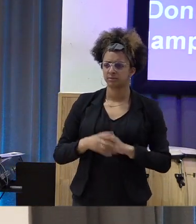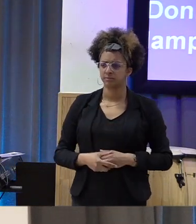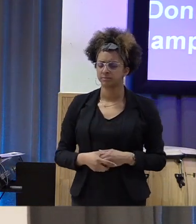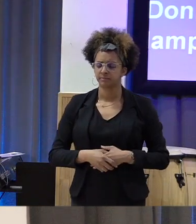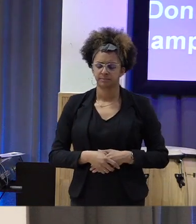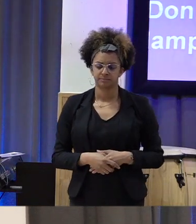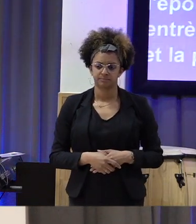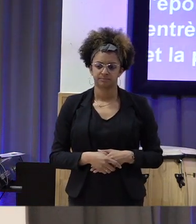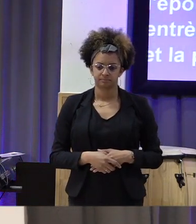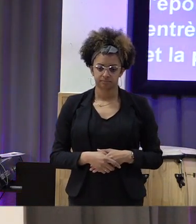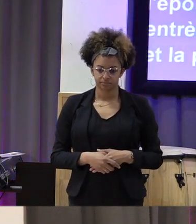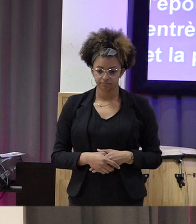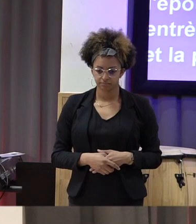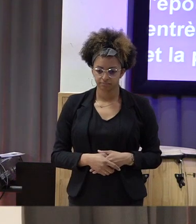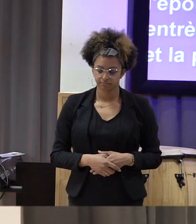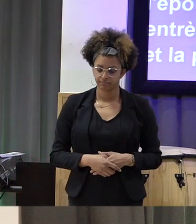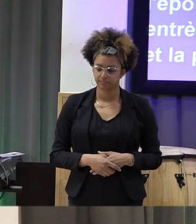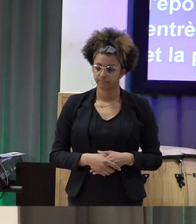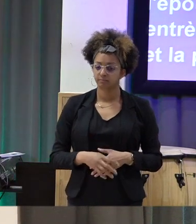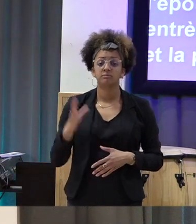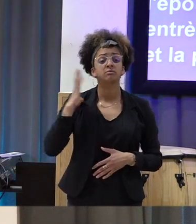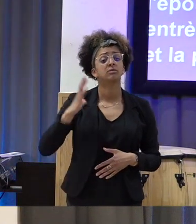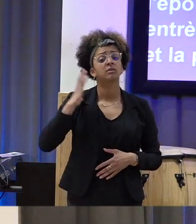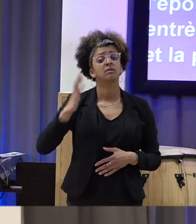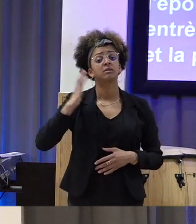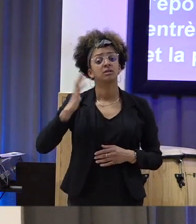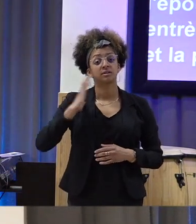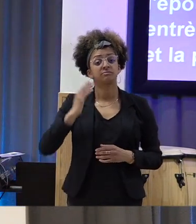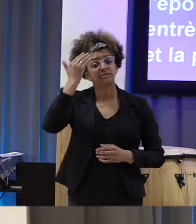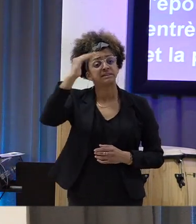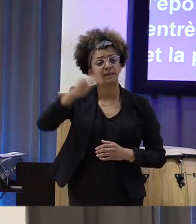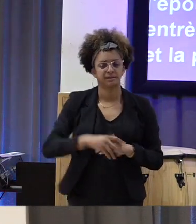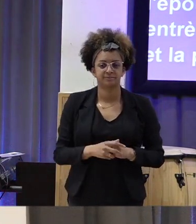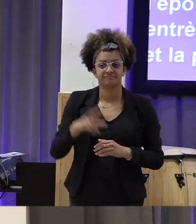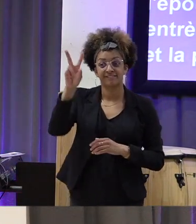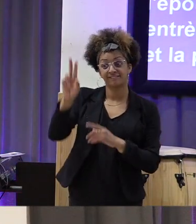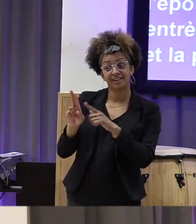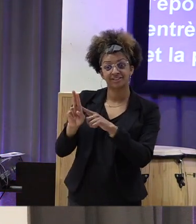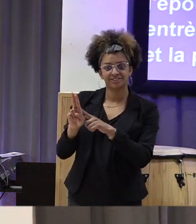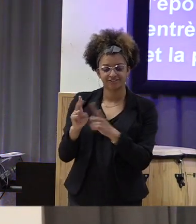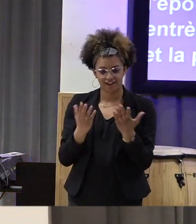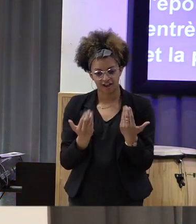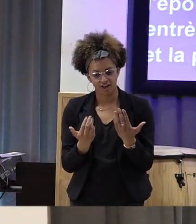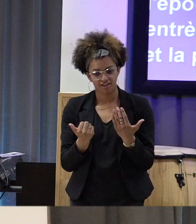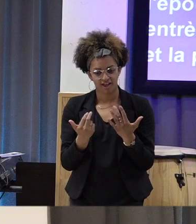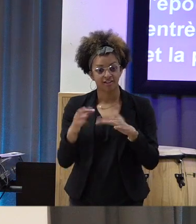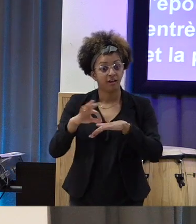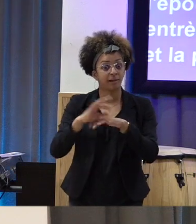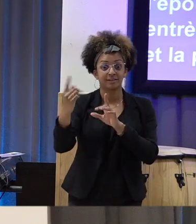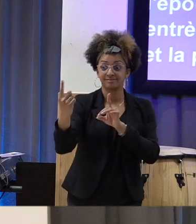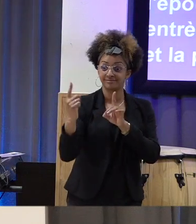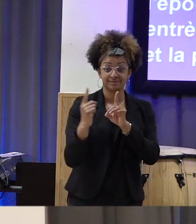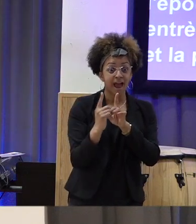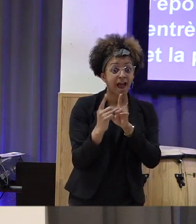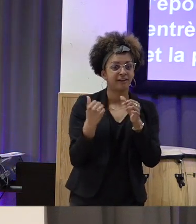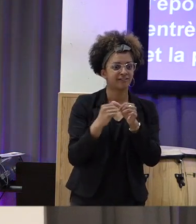C'était une coutume en Orient que les vierges attendent l'époux et l'accompagnent jusqu'à la chambre